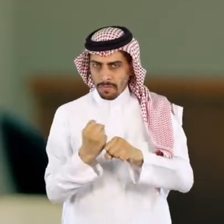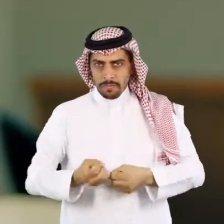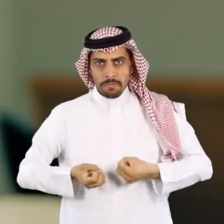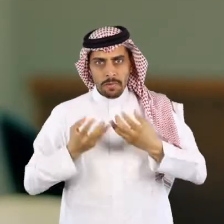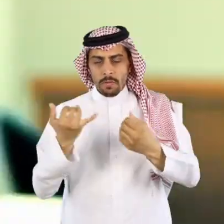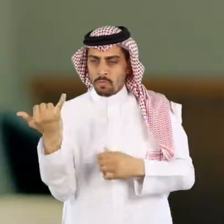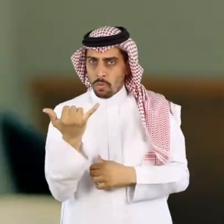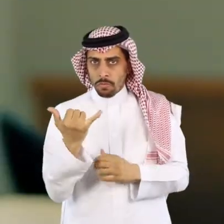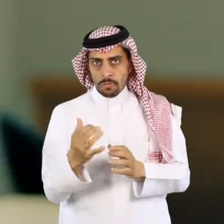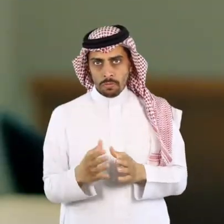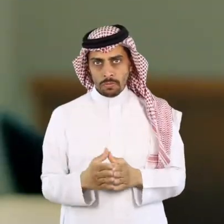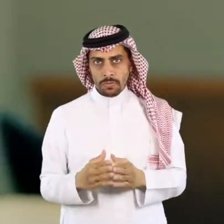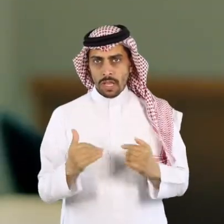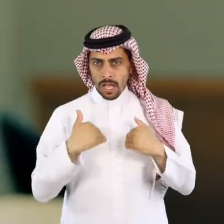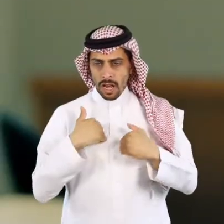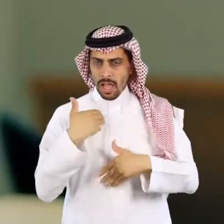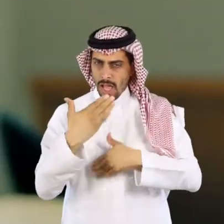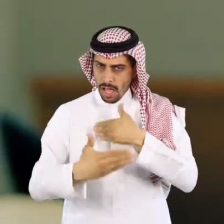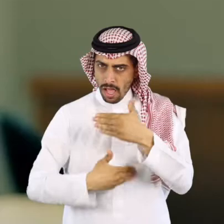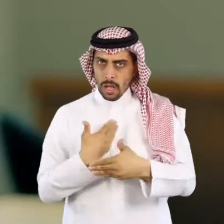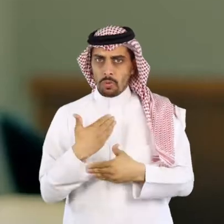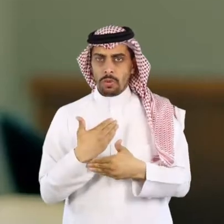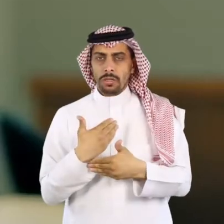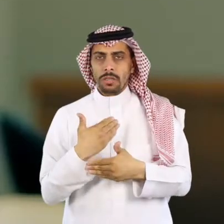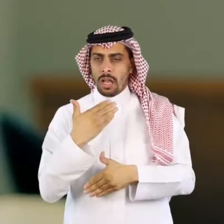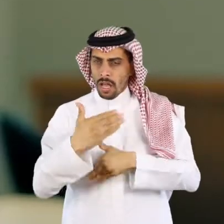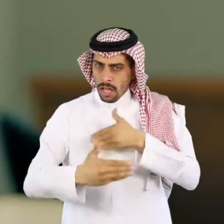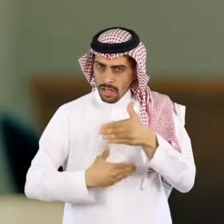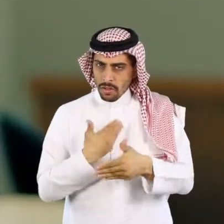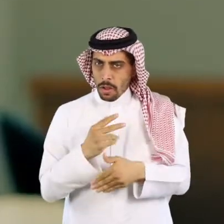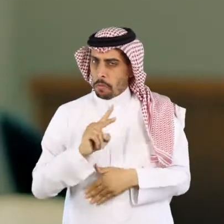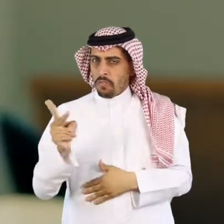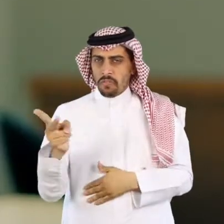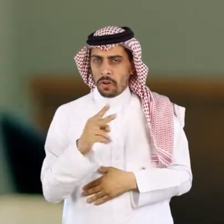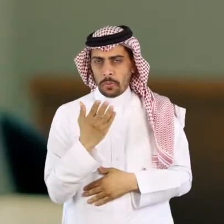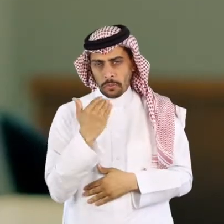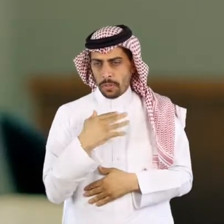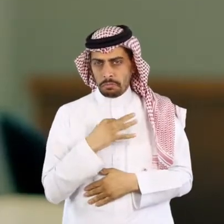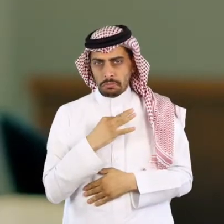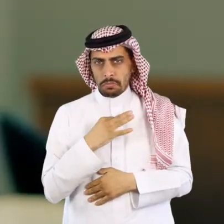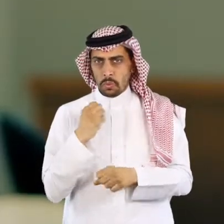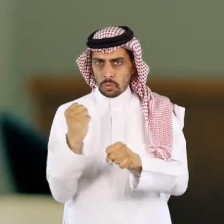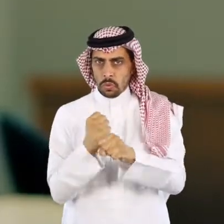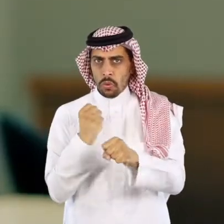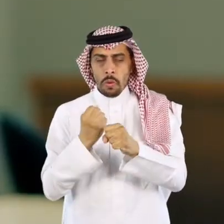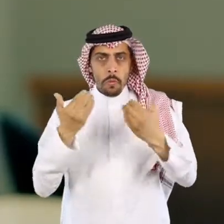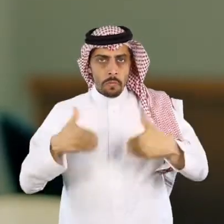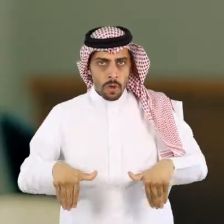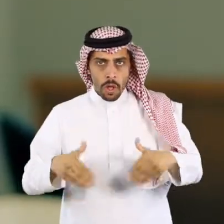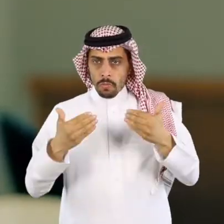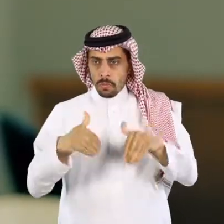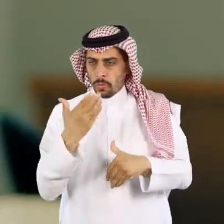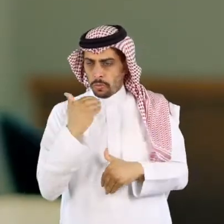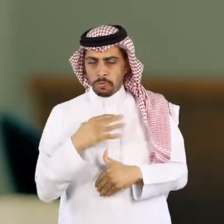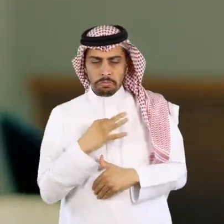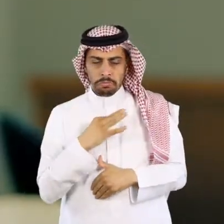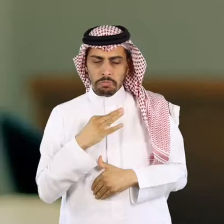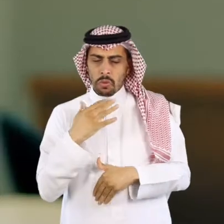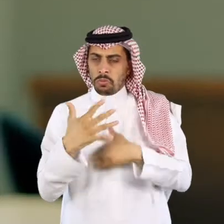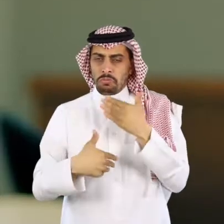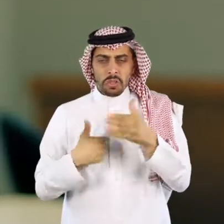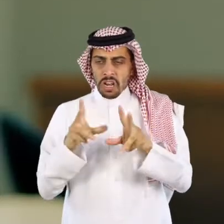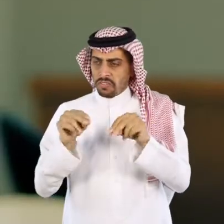في شيء ممكن تسويه، عشان كذا أنا أحاول أكون حريص وما تفرق معي. مريض مو مريض معاق هذه الأشياء ما هي